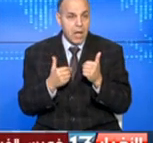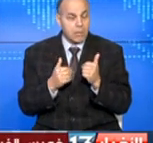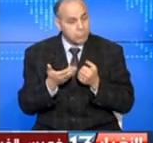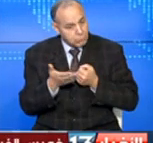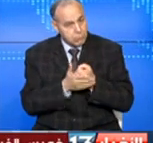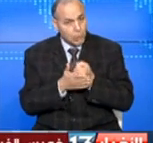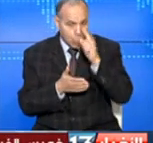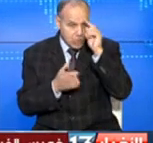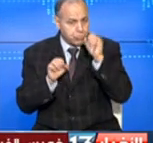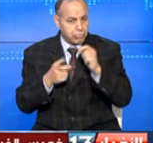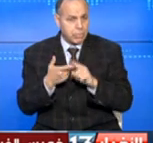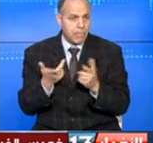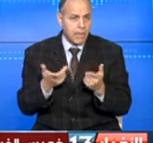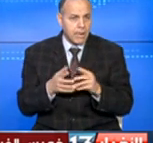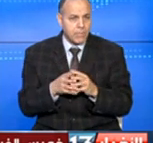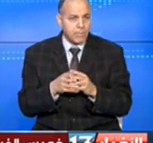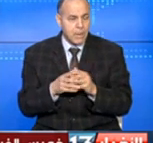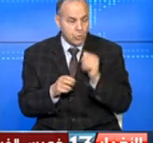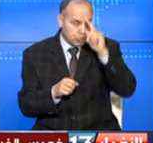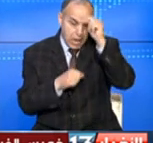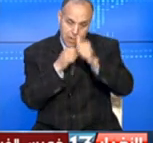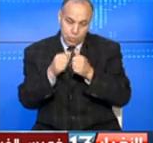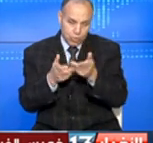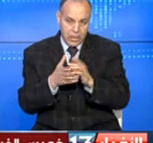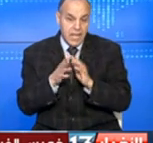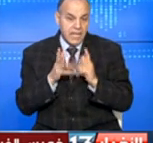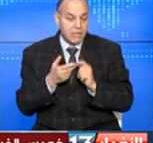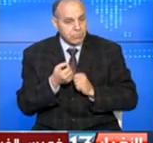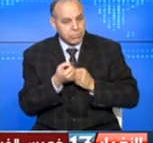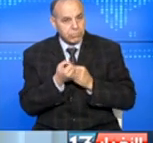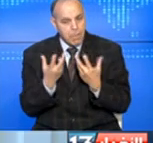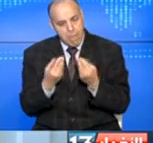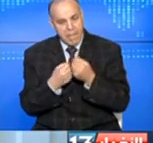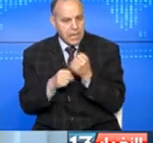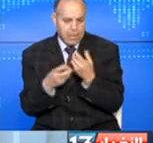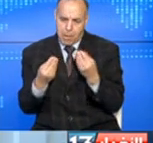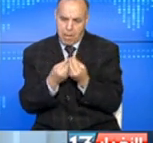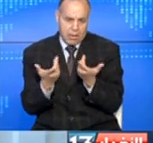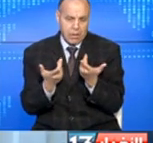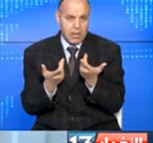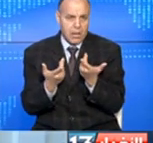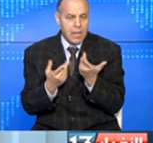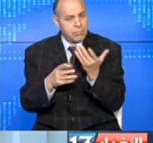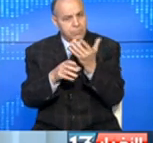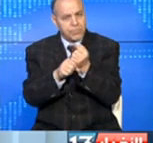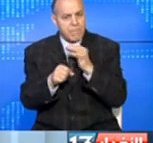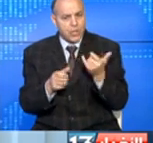نعاونوا تونس في السنة القابلة، وكيفاش نجموا نتلموا ونخدموا مع بعضنا باش نحققوا